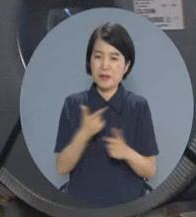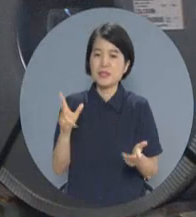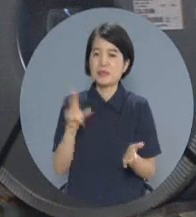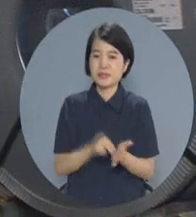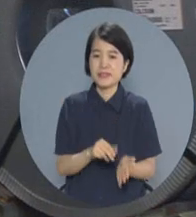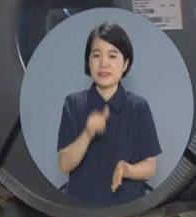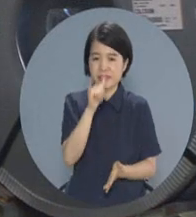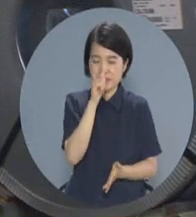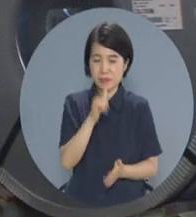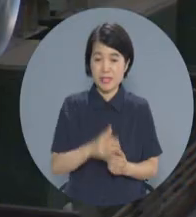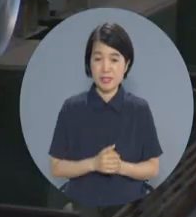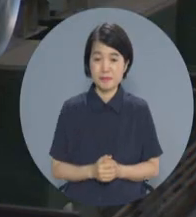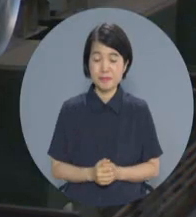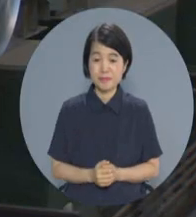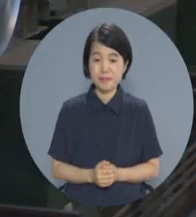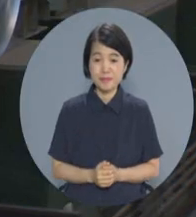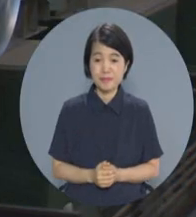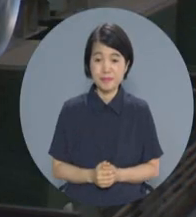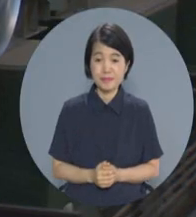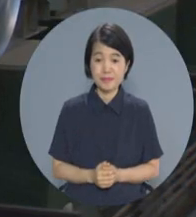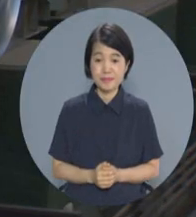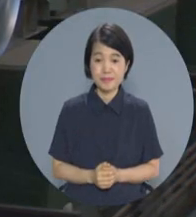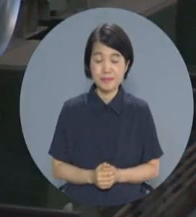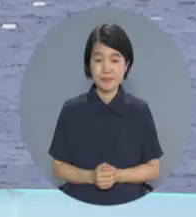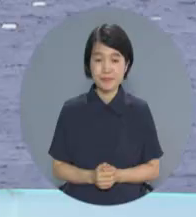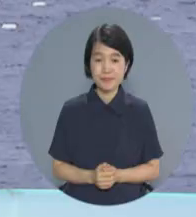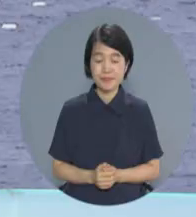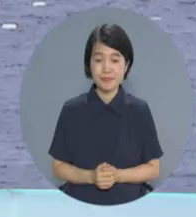문제점이 지적돼 왔습니다.